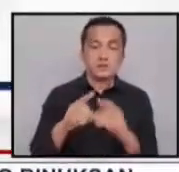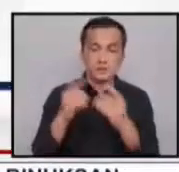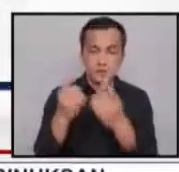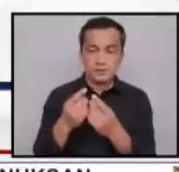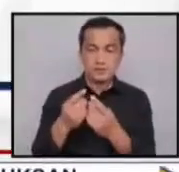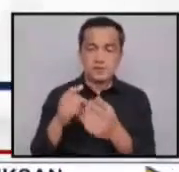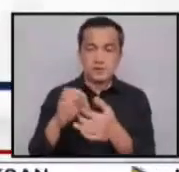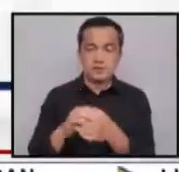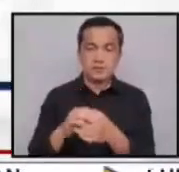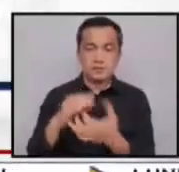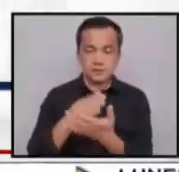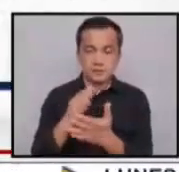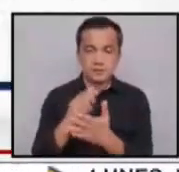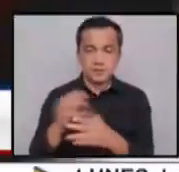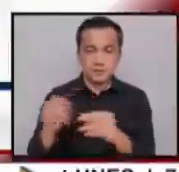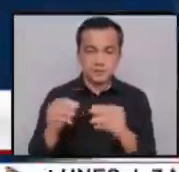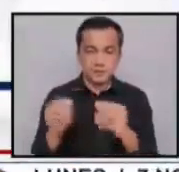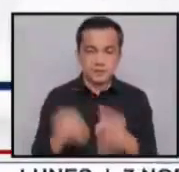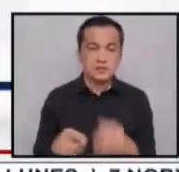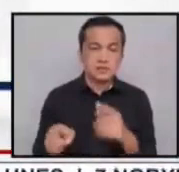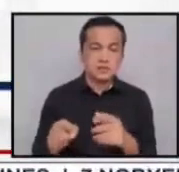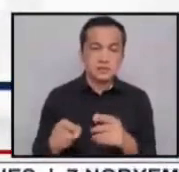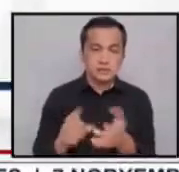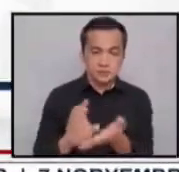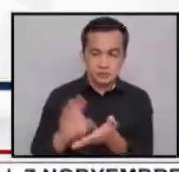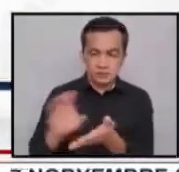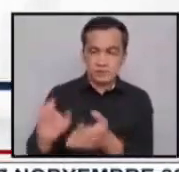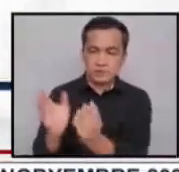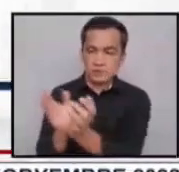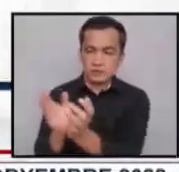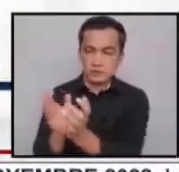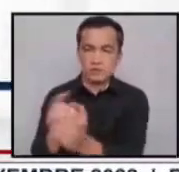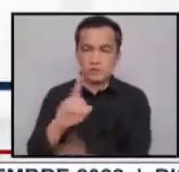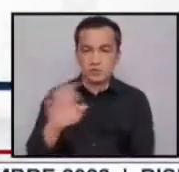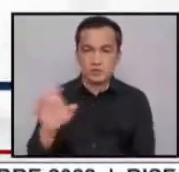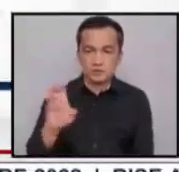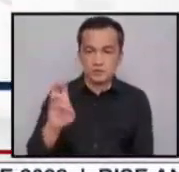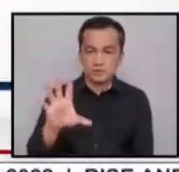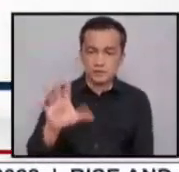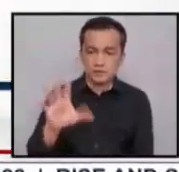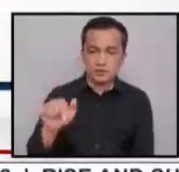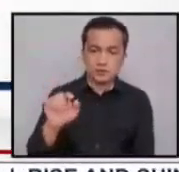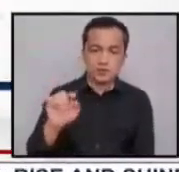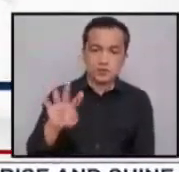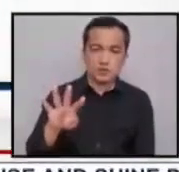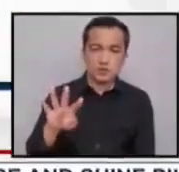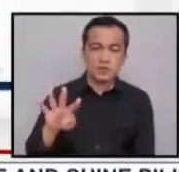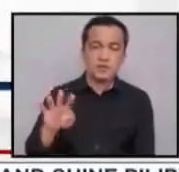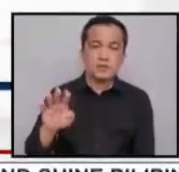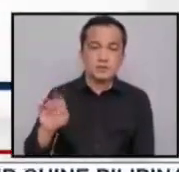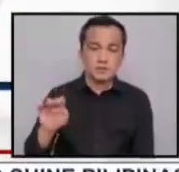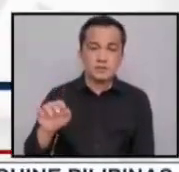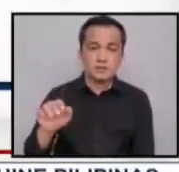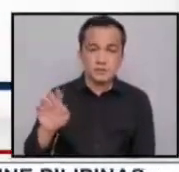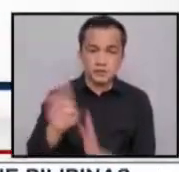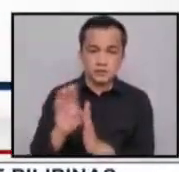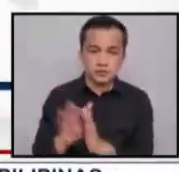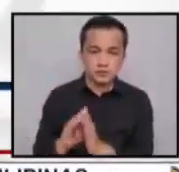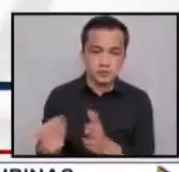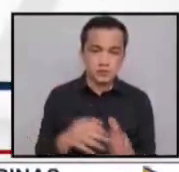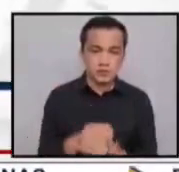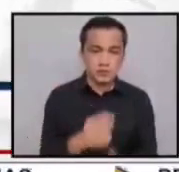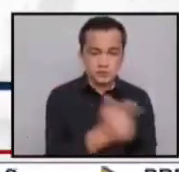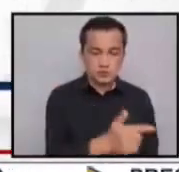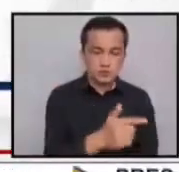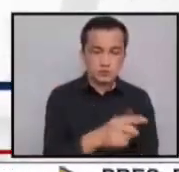pondo ay mapupunta sa DSWD na nasa 165.40 billion pesos, 22.39 billion pesos